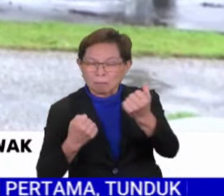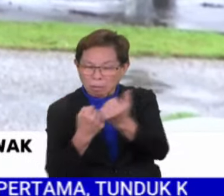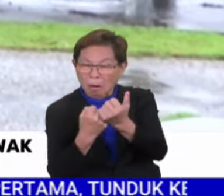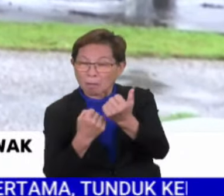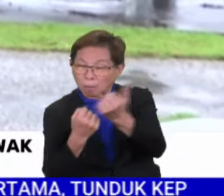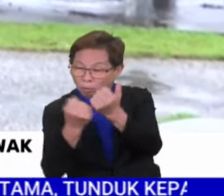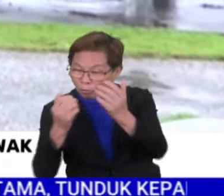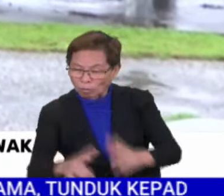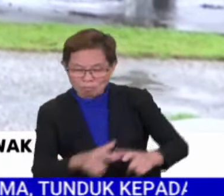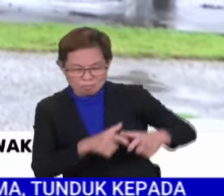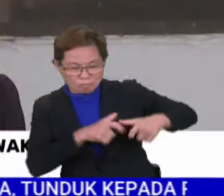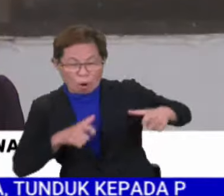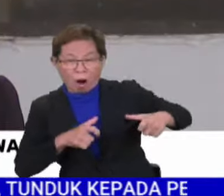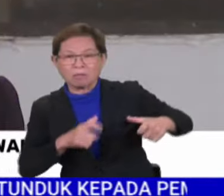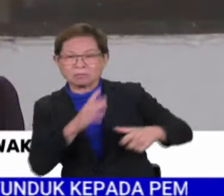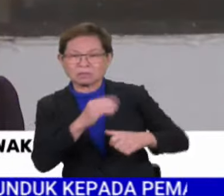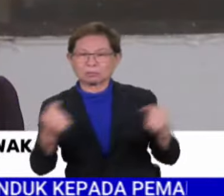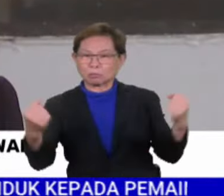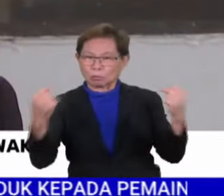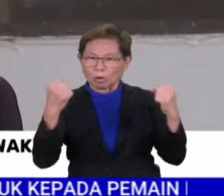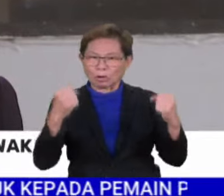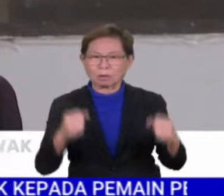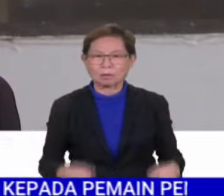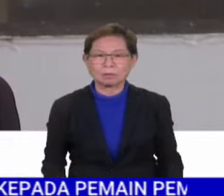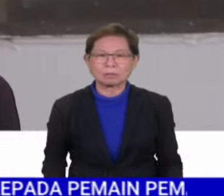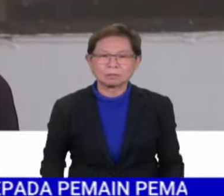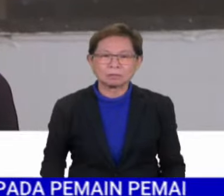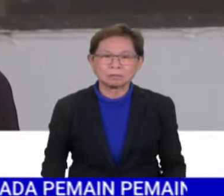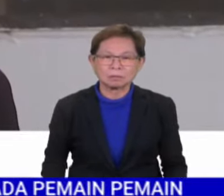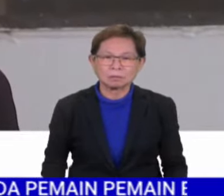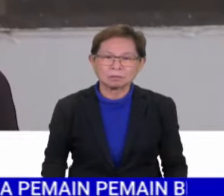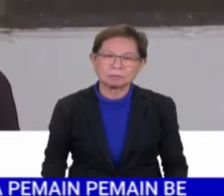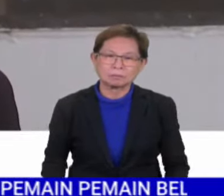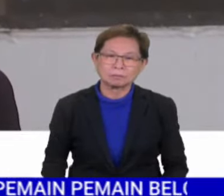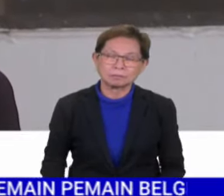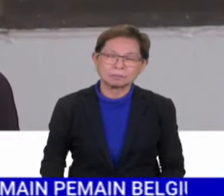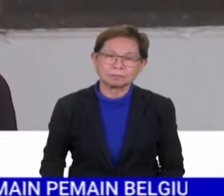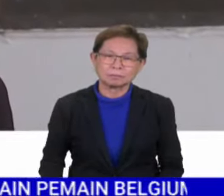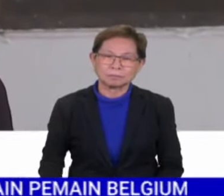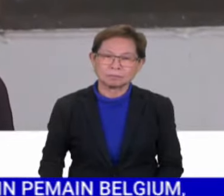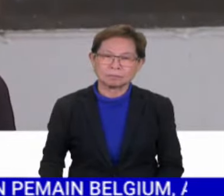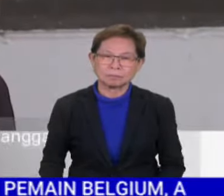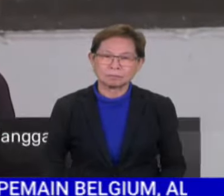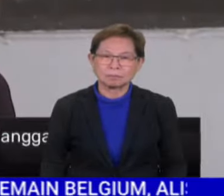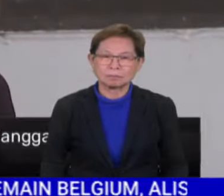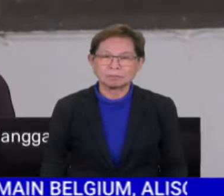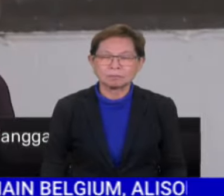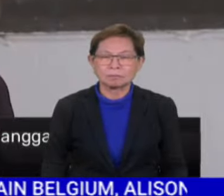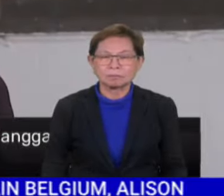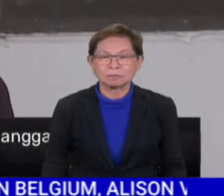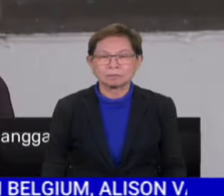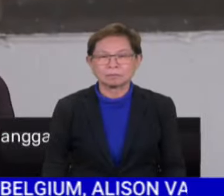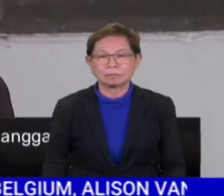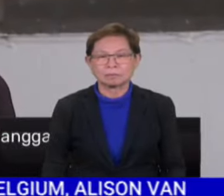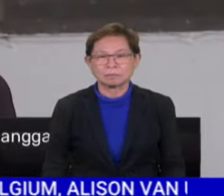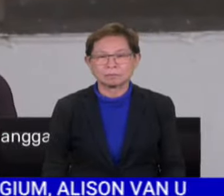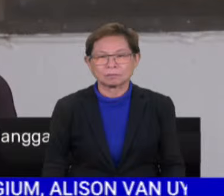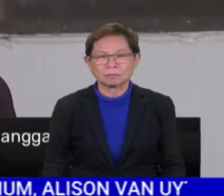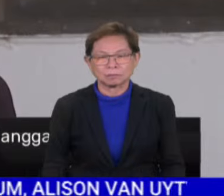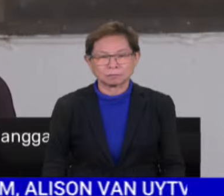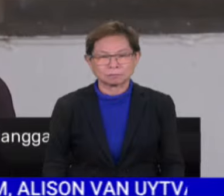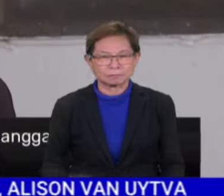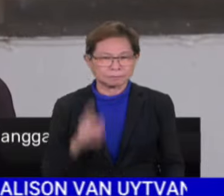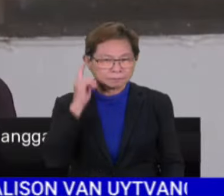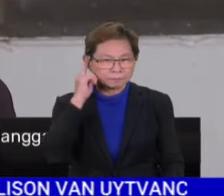berani, penyokong-penyokong yang kuat. Nyalai rentap tu ngai mendok orang kulit borak, megai menua kita itu itu. Nyalai rinyok itu di balat